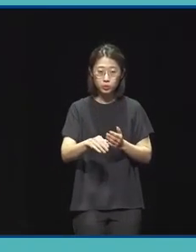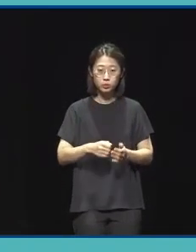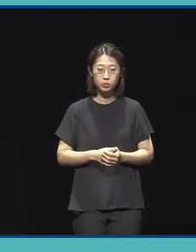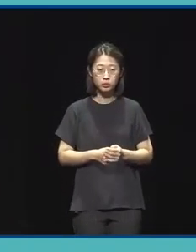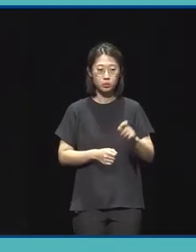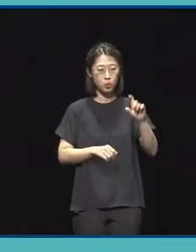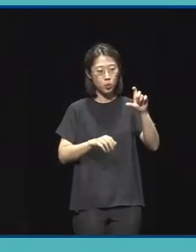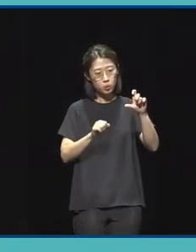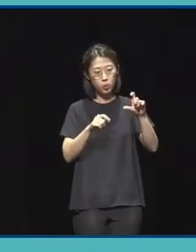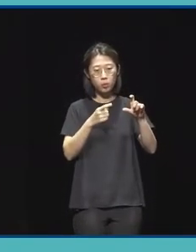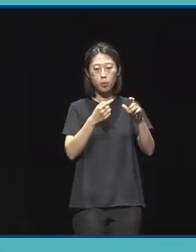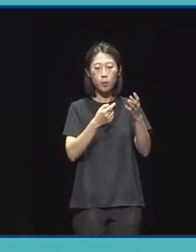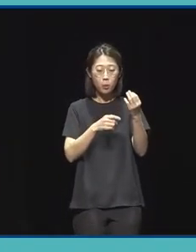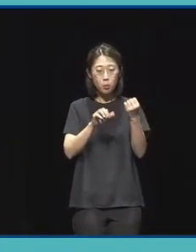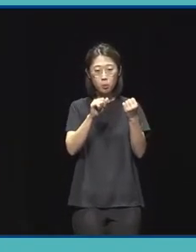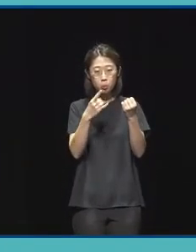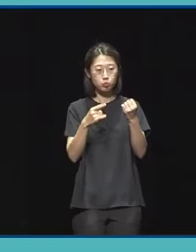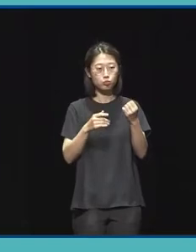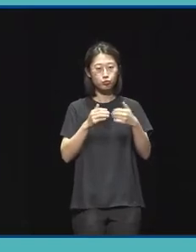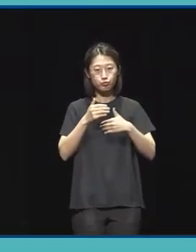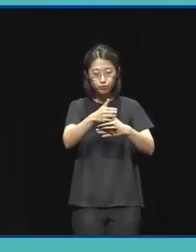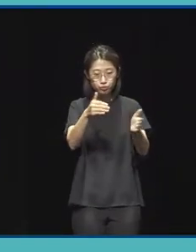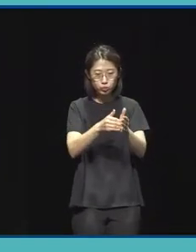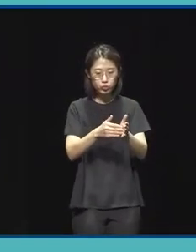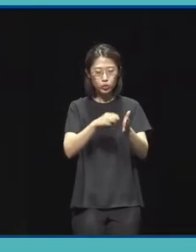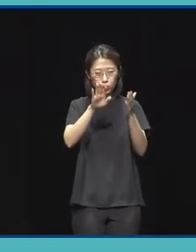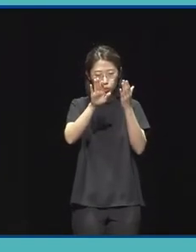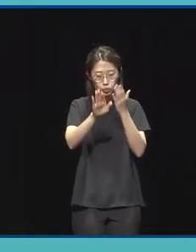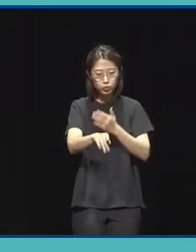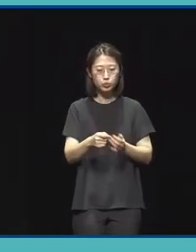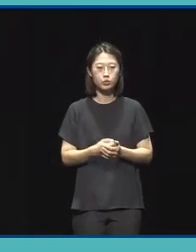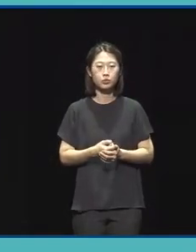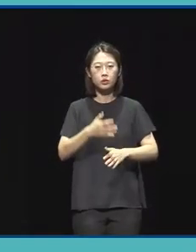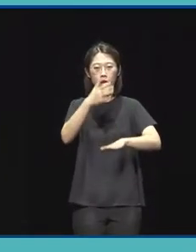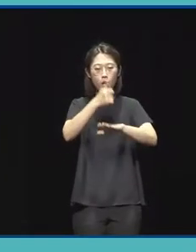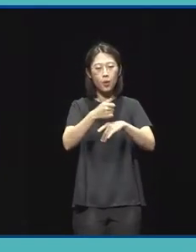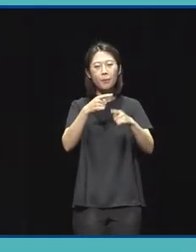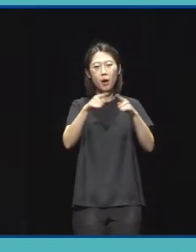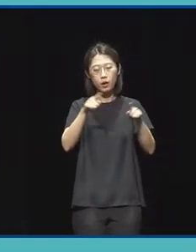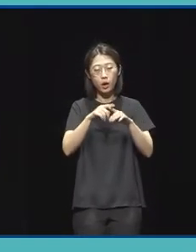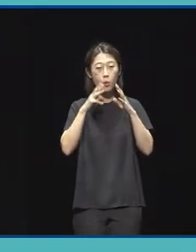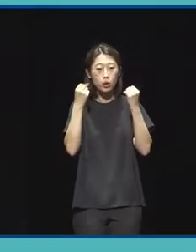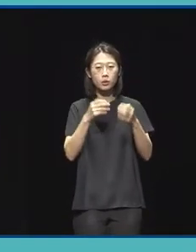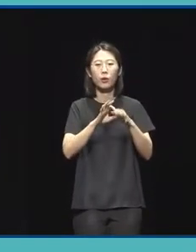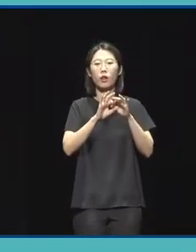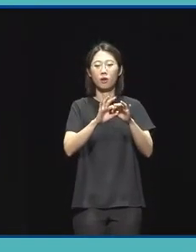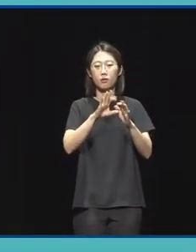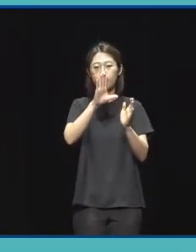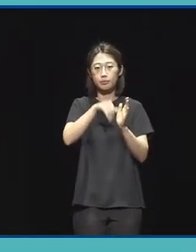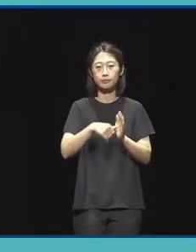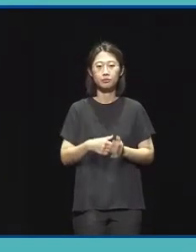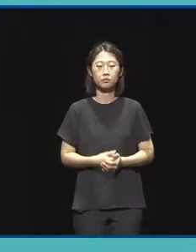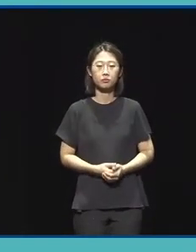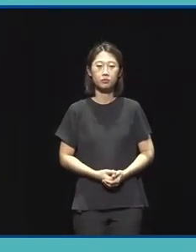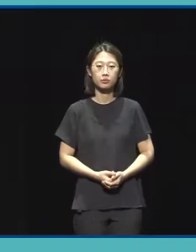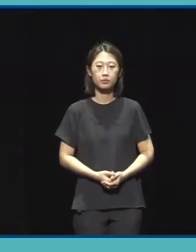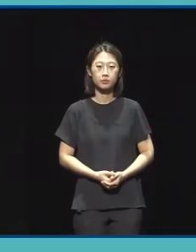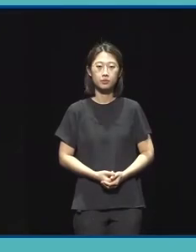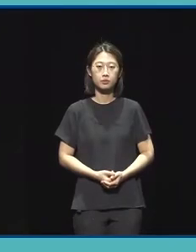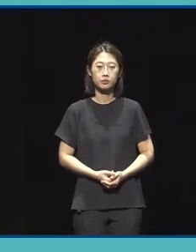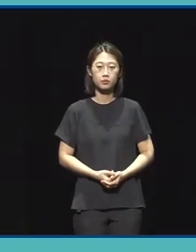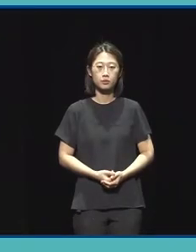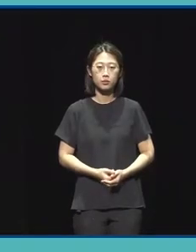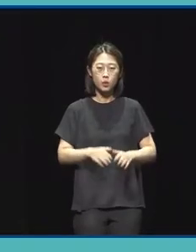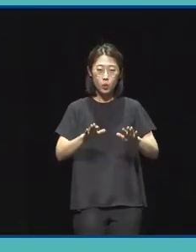회차 순회가 종료가 되고 난 다음에 사후 자체 평가 환율을 하는 워크숍을 한다는 여러가지 일련의 조금